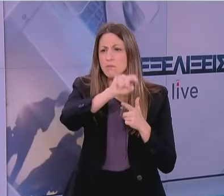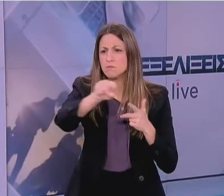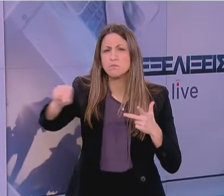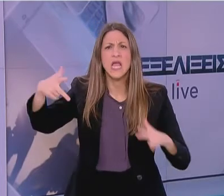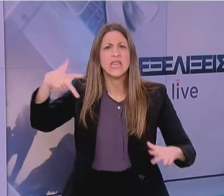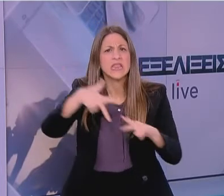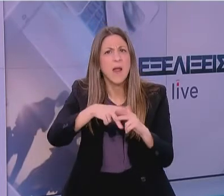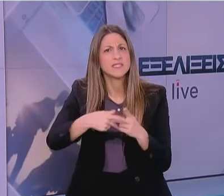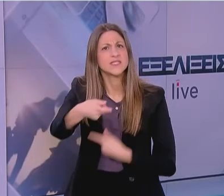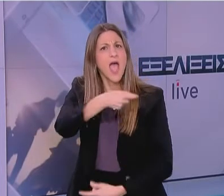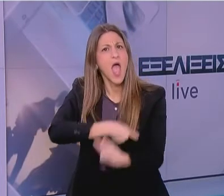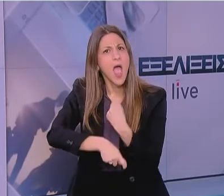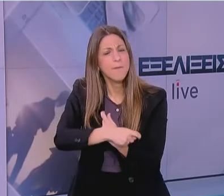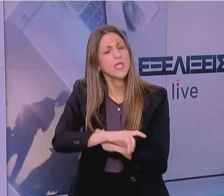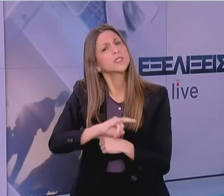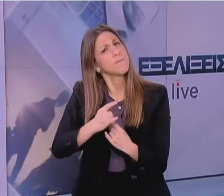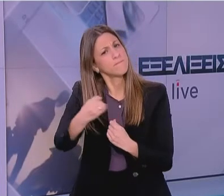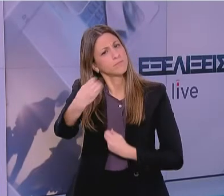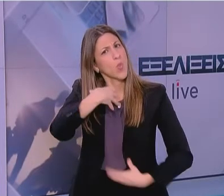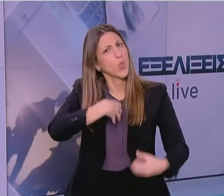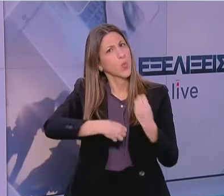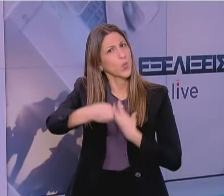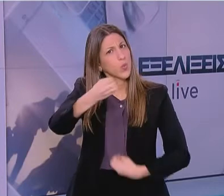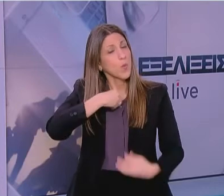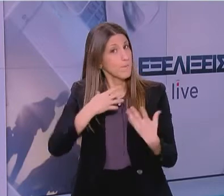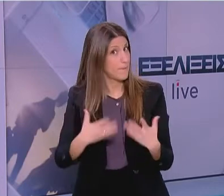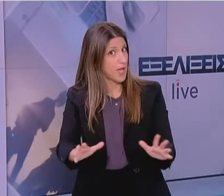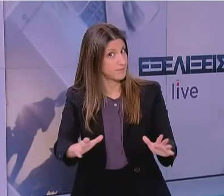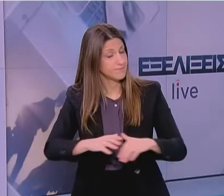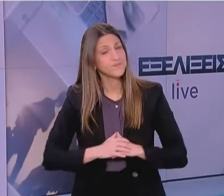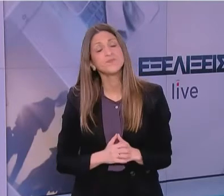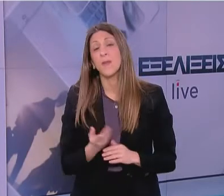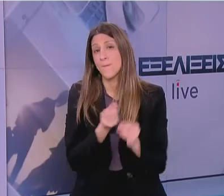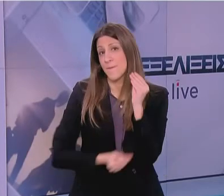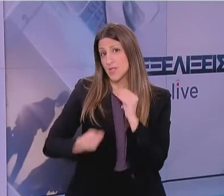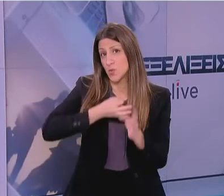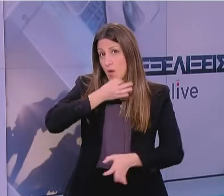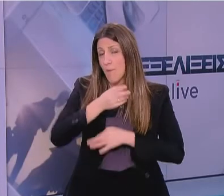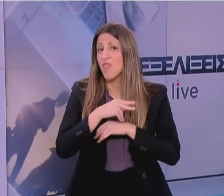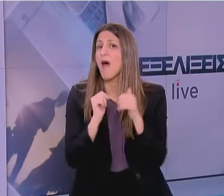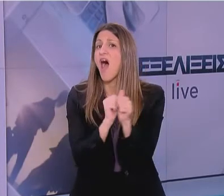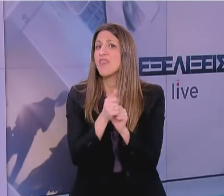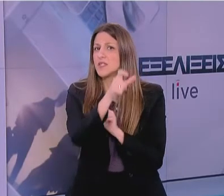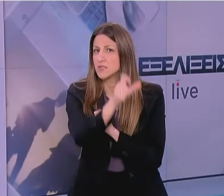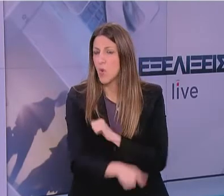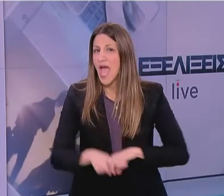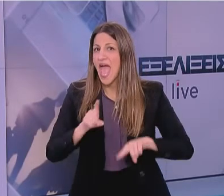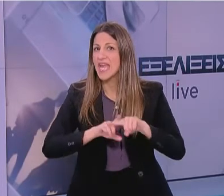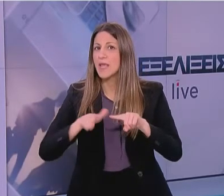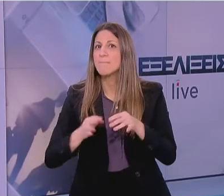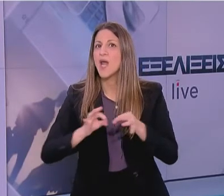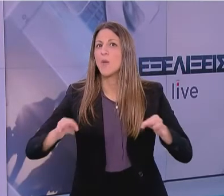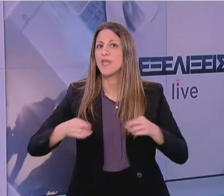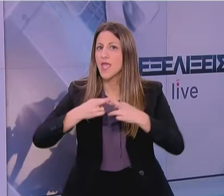χρηματοπιστωτικά ιδρύματα και επιχειρήσεις έχουν ήδη προφήσει σε μεγάλες δωρεές. Ειδική αναφορά θέλω να κάνω και στον χώρο του αθλητισμού, η Ελληνική Παραολυμπιακή